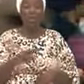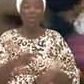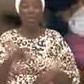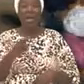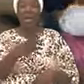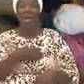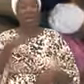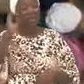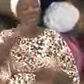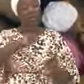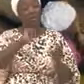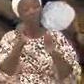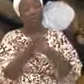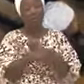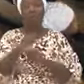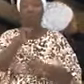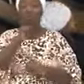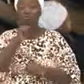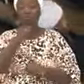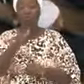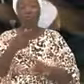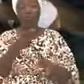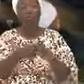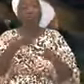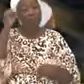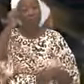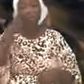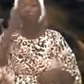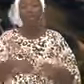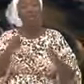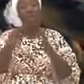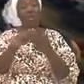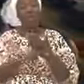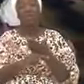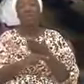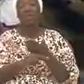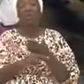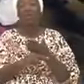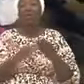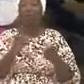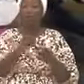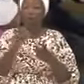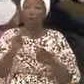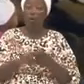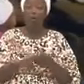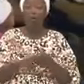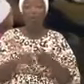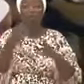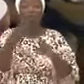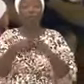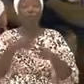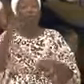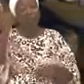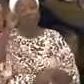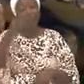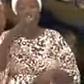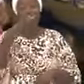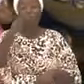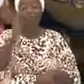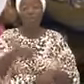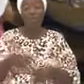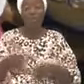qui ne se détourne pas de sa méchanceté et de sa mauvaise voie il